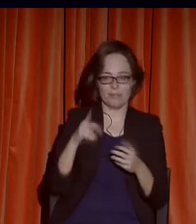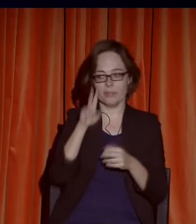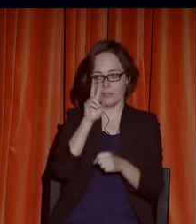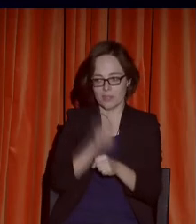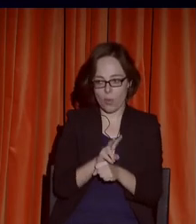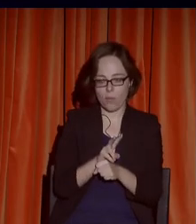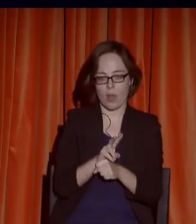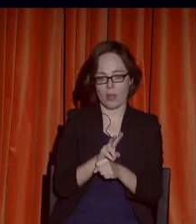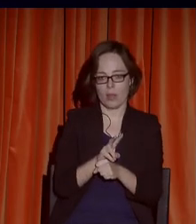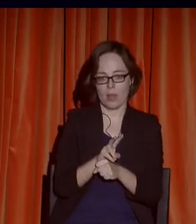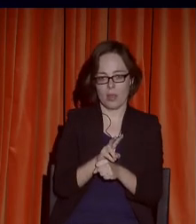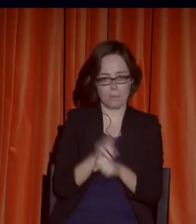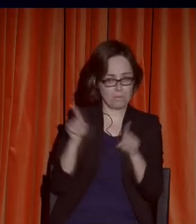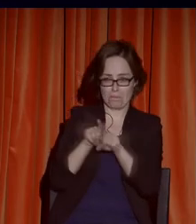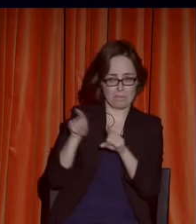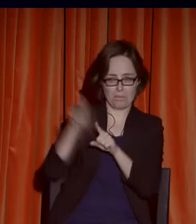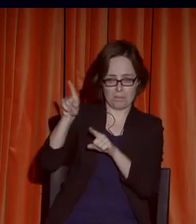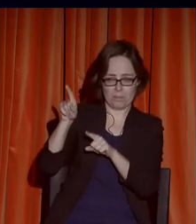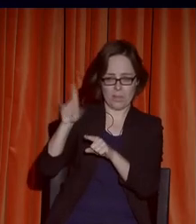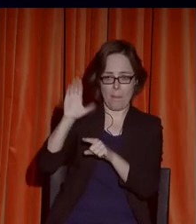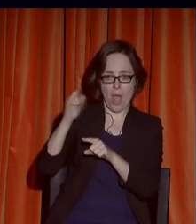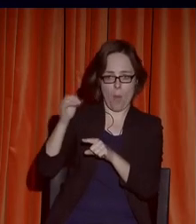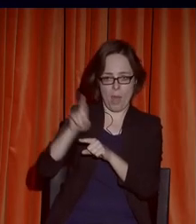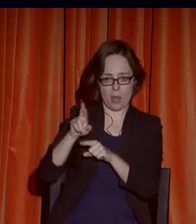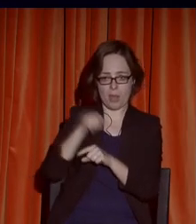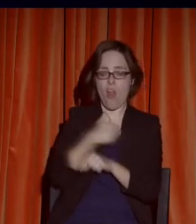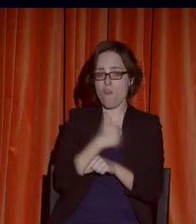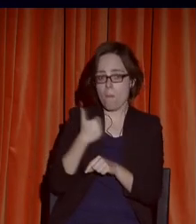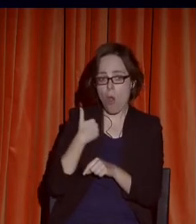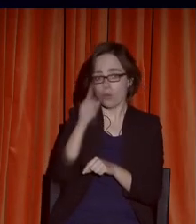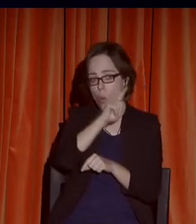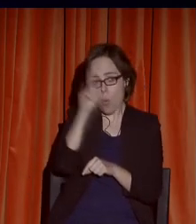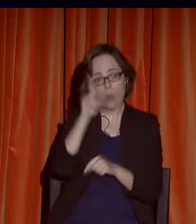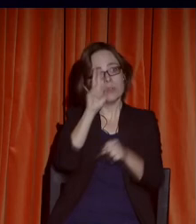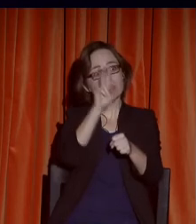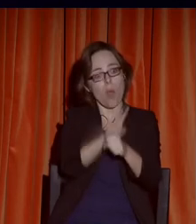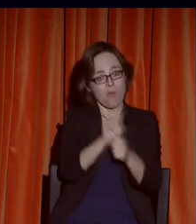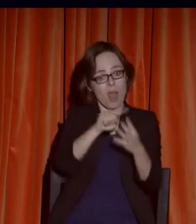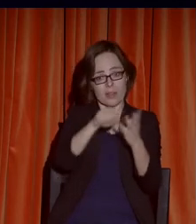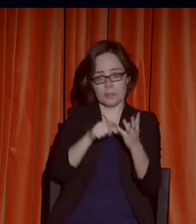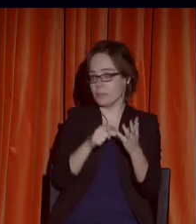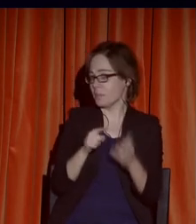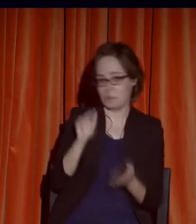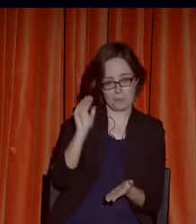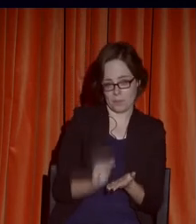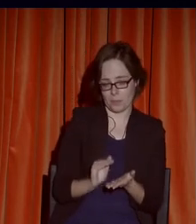zaufania według tego samego barometru zaufania jest szalenie niski. Ta informed